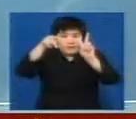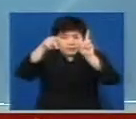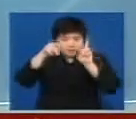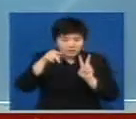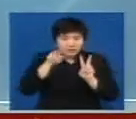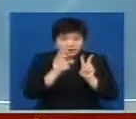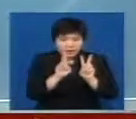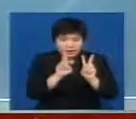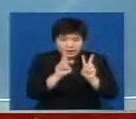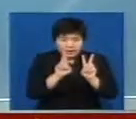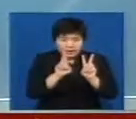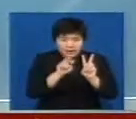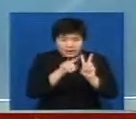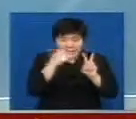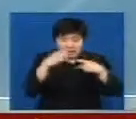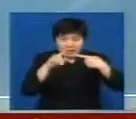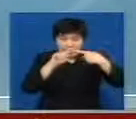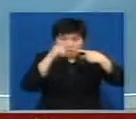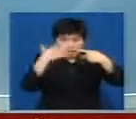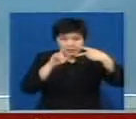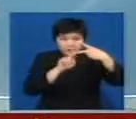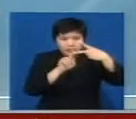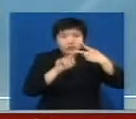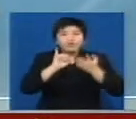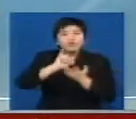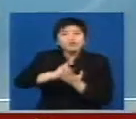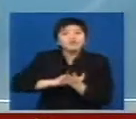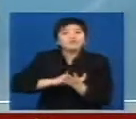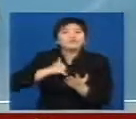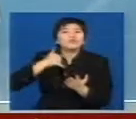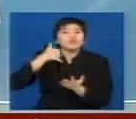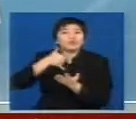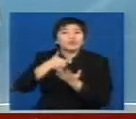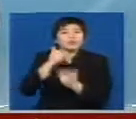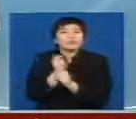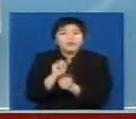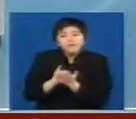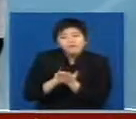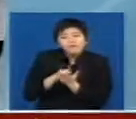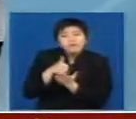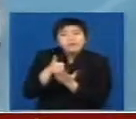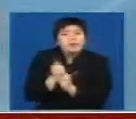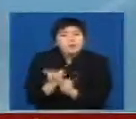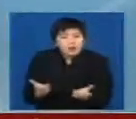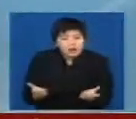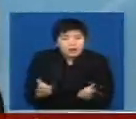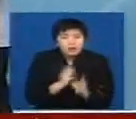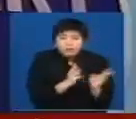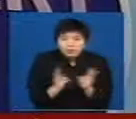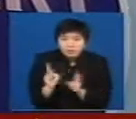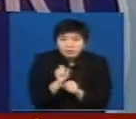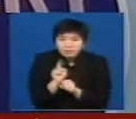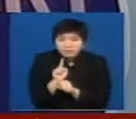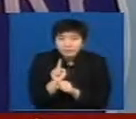ายคือ recovery หรือว่าการฟื้นฟูเยียวยาครับทำอะไรกันบ้างครับ ก็อย่างที่เราท